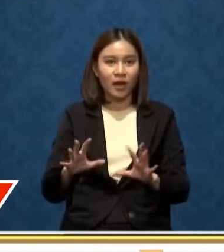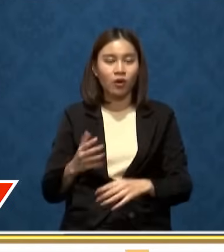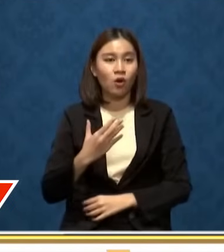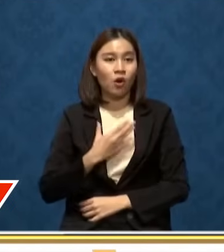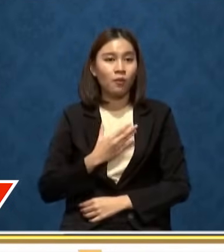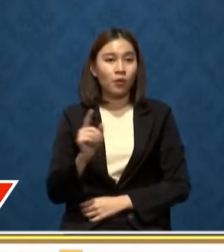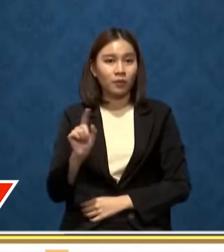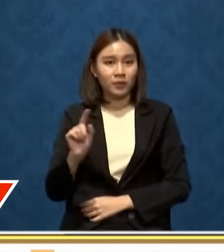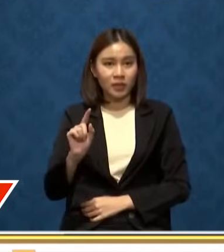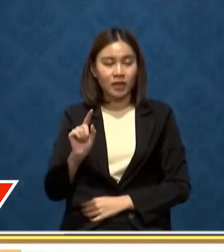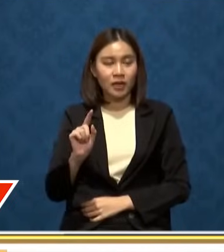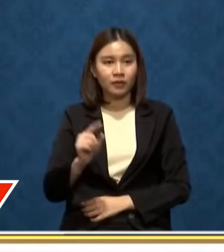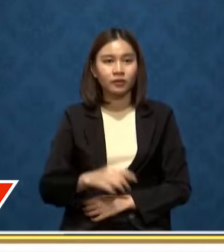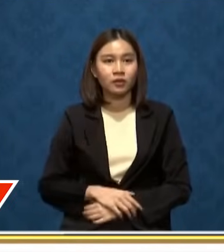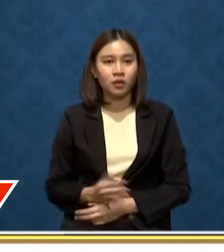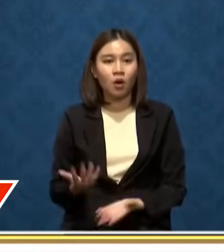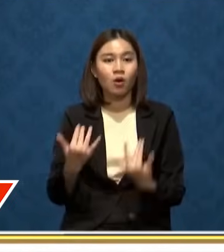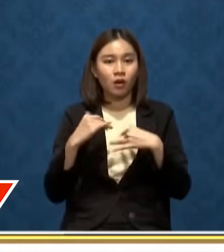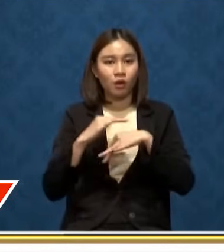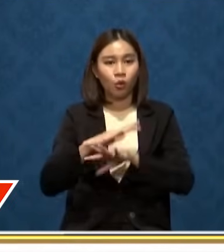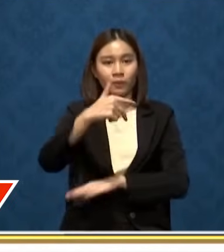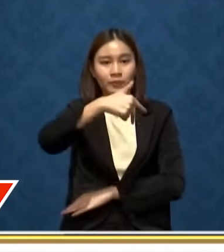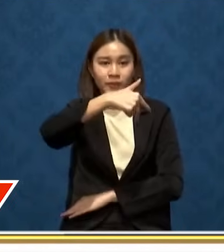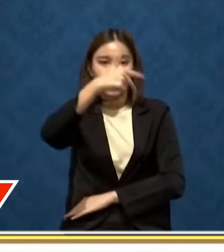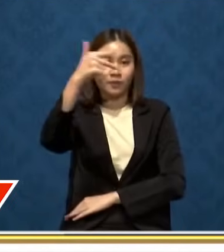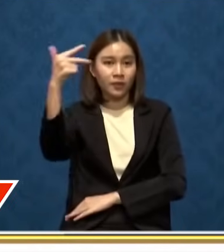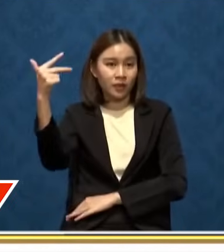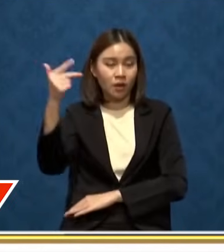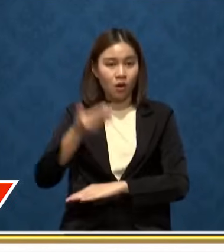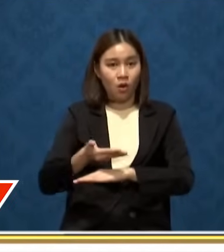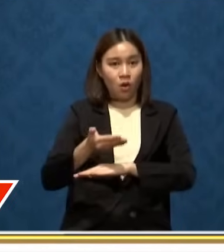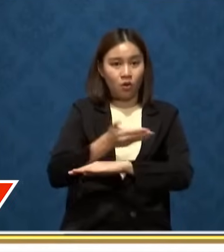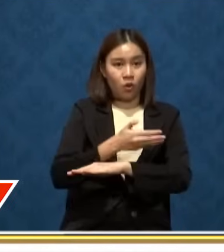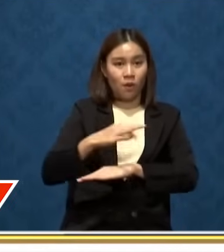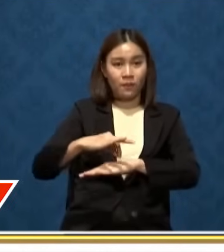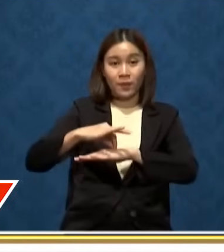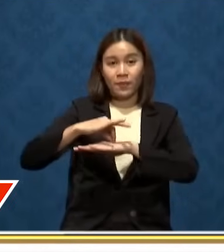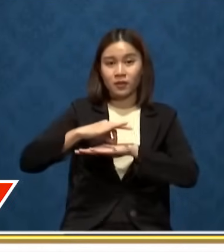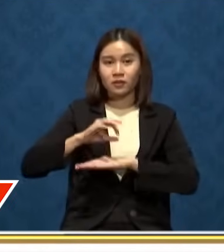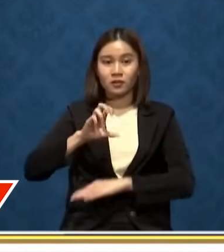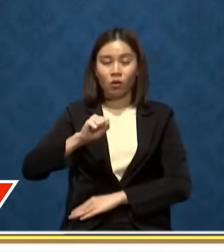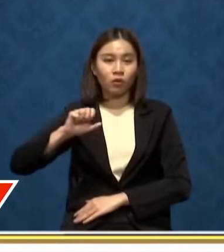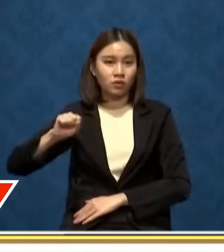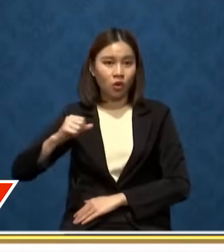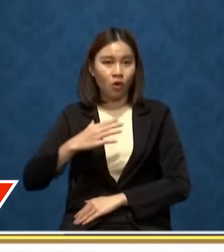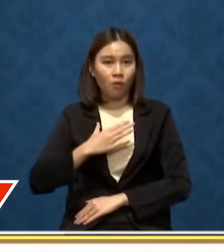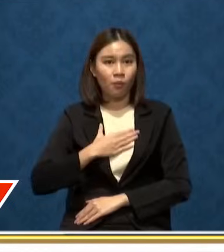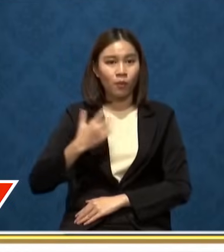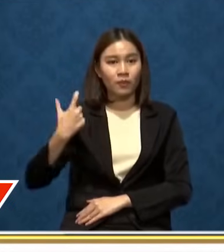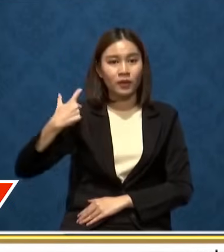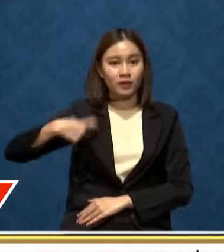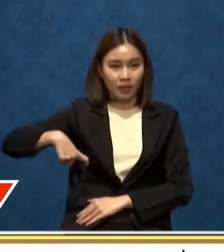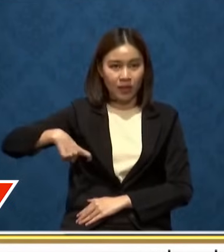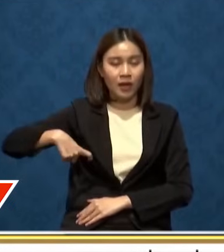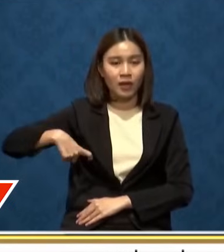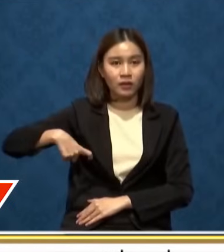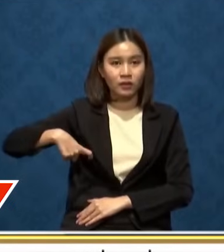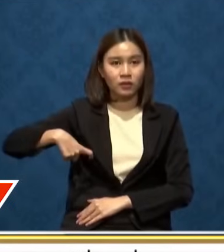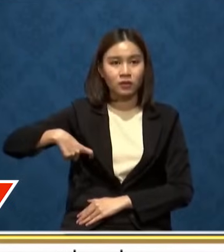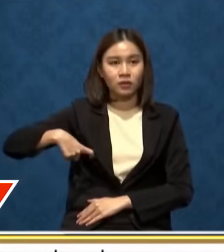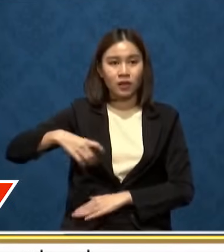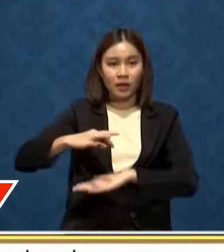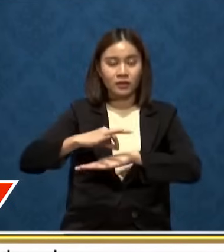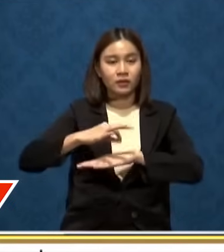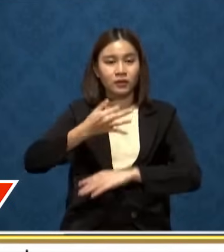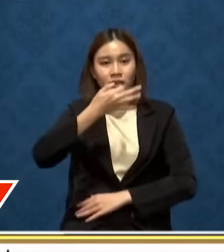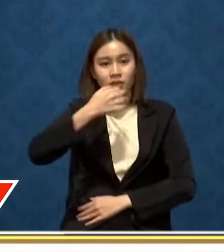มถือว่าเป็นส่วนหนึ่งของไทย TBS ก่อนที่ผมจะมาเป็นผู้แทนผมเป็นทนายความผม